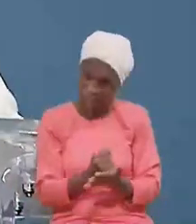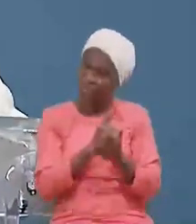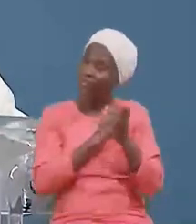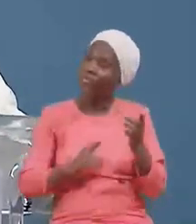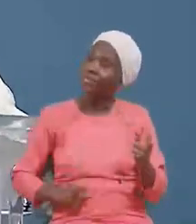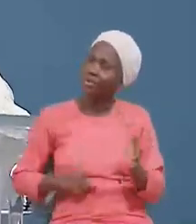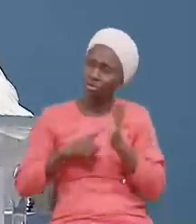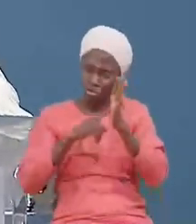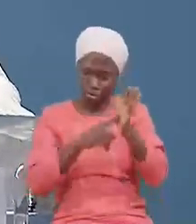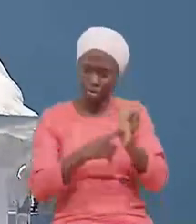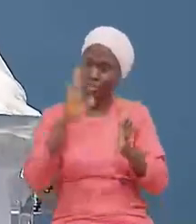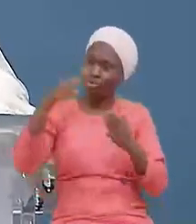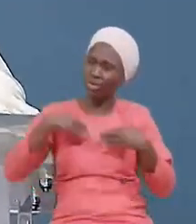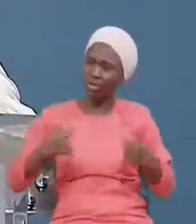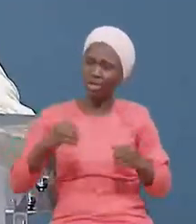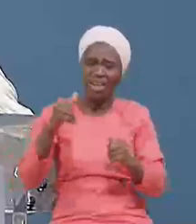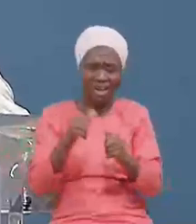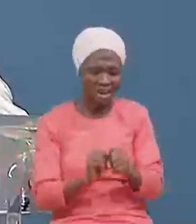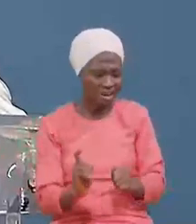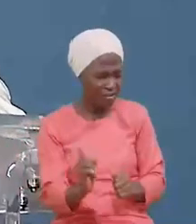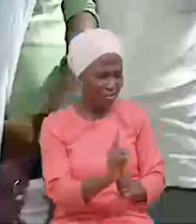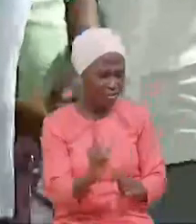Seigneur, manifeste ta guérison partout.